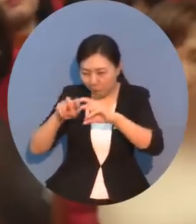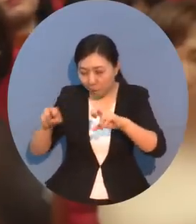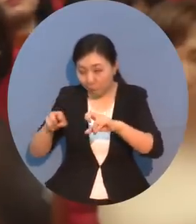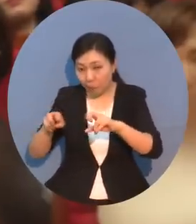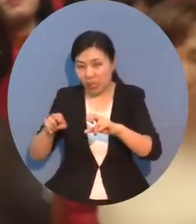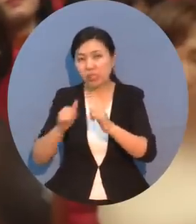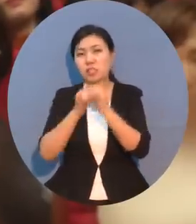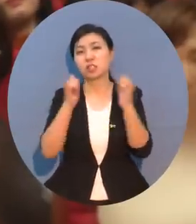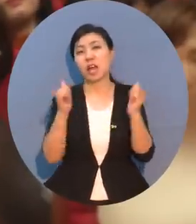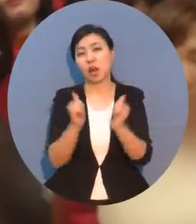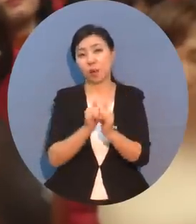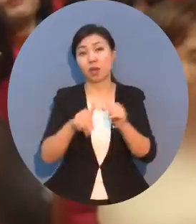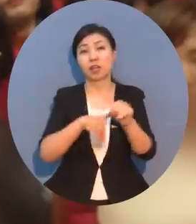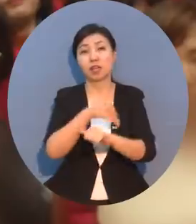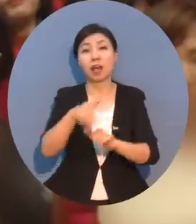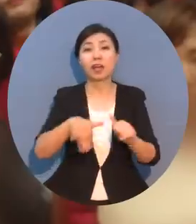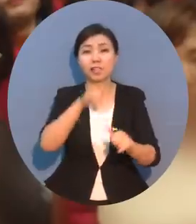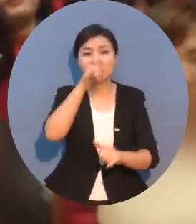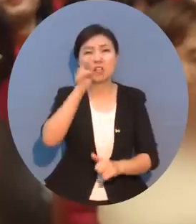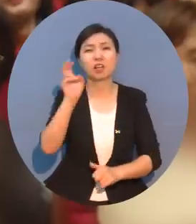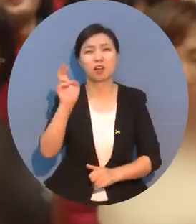사회 현상이 좀 있는 것 같습니다.